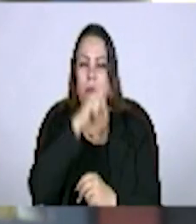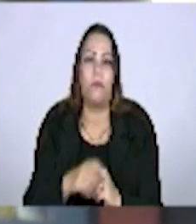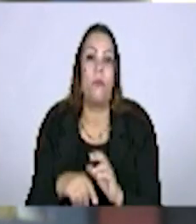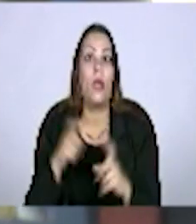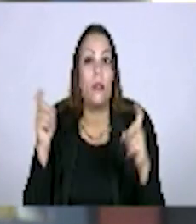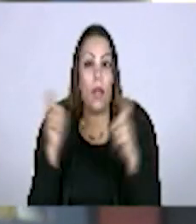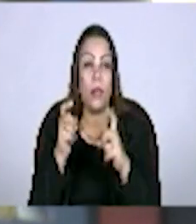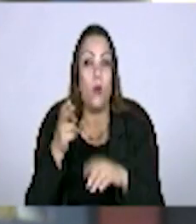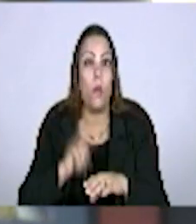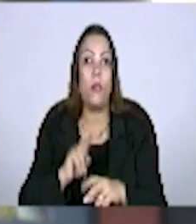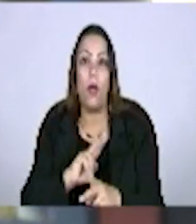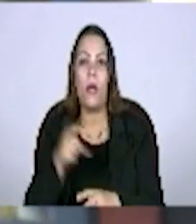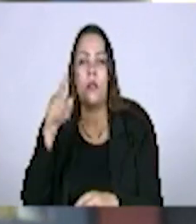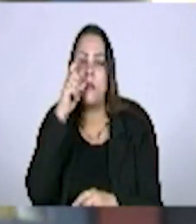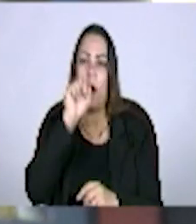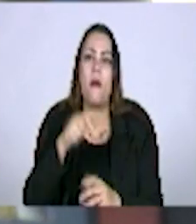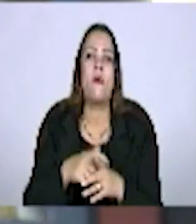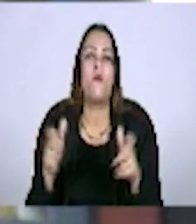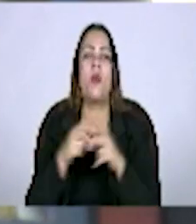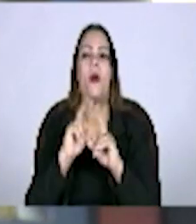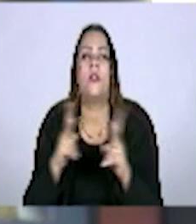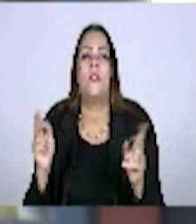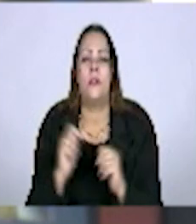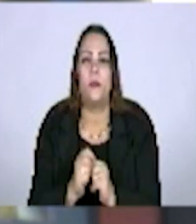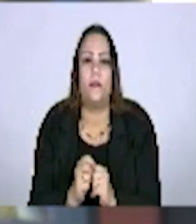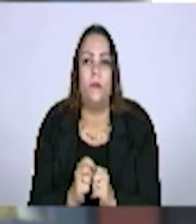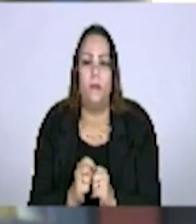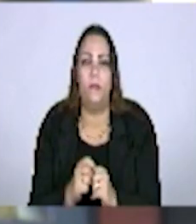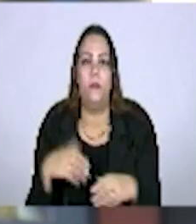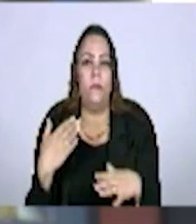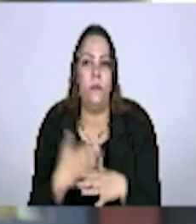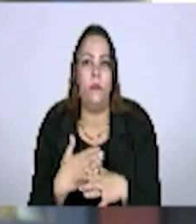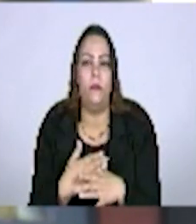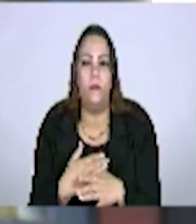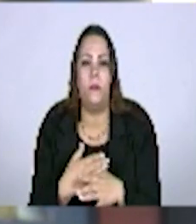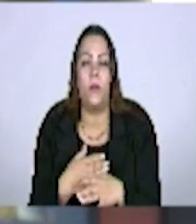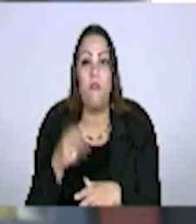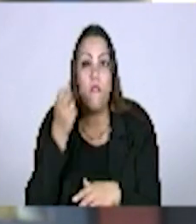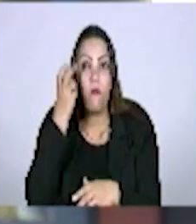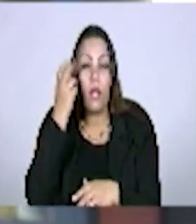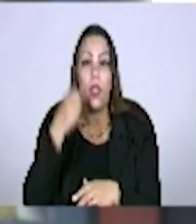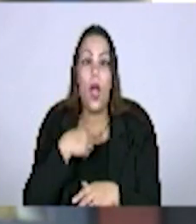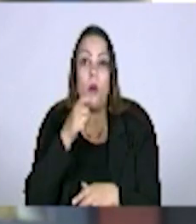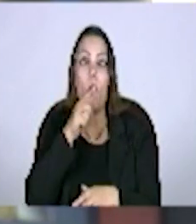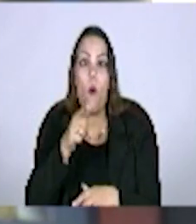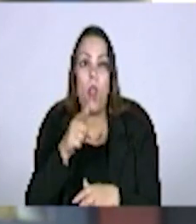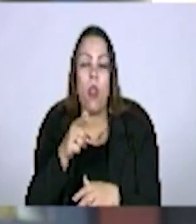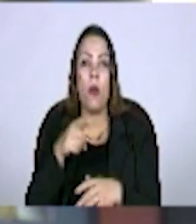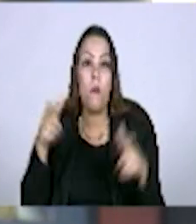التحدي والتغيير دي مساله صعبه في مجتمعات كتير لان فكره اقناع المجتمع